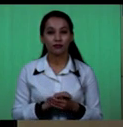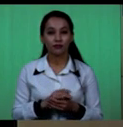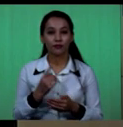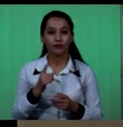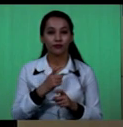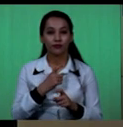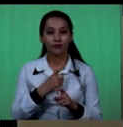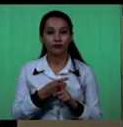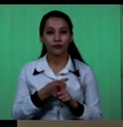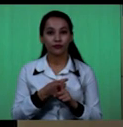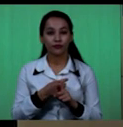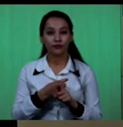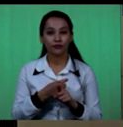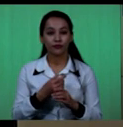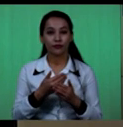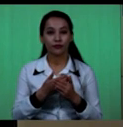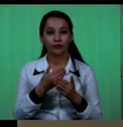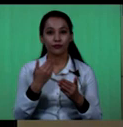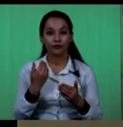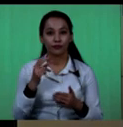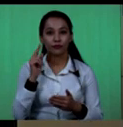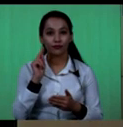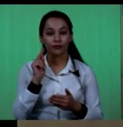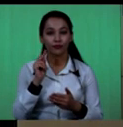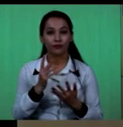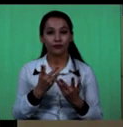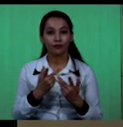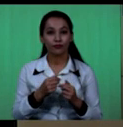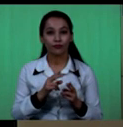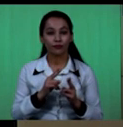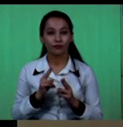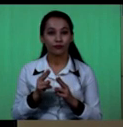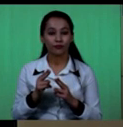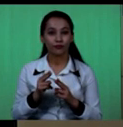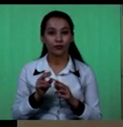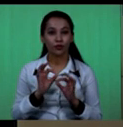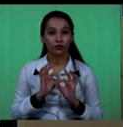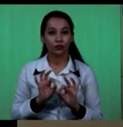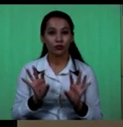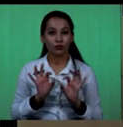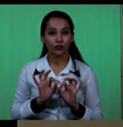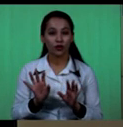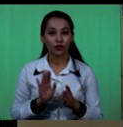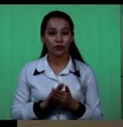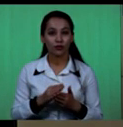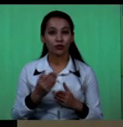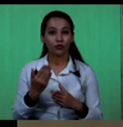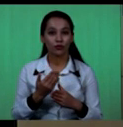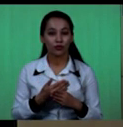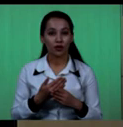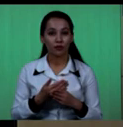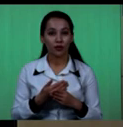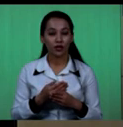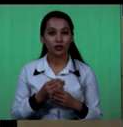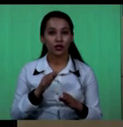Birinchi tenglamani avvalgi darsimizda men ishlash tartibini tushuntirgan edim va mana shu asosida